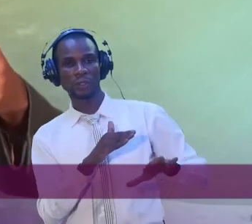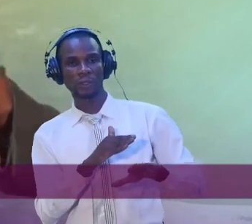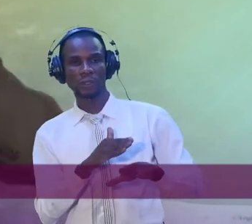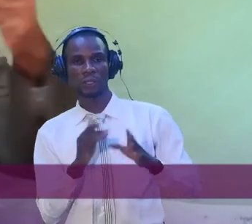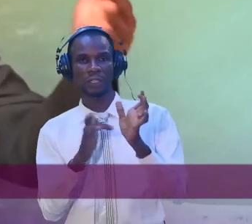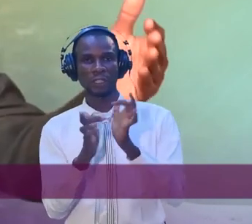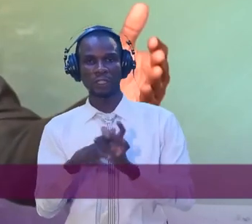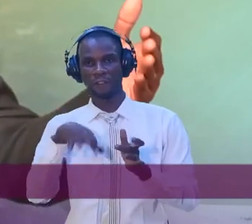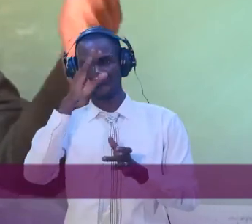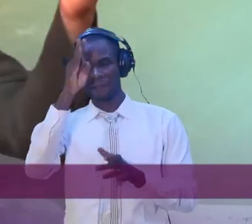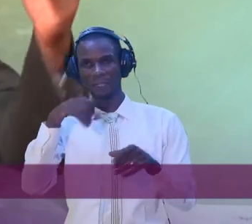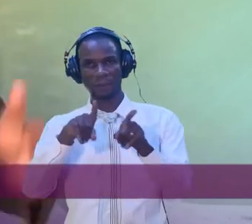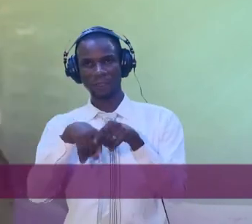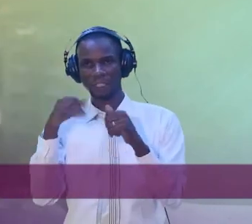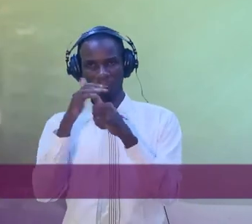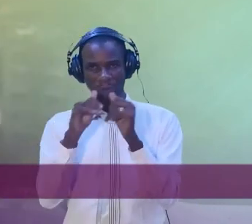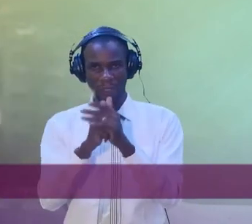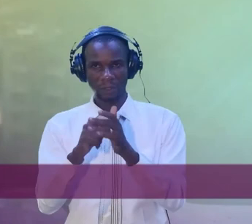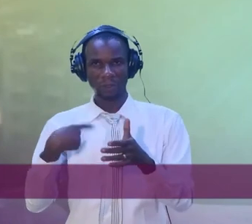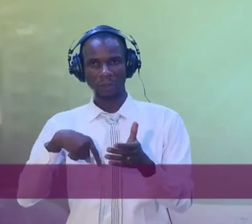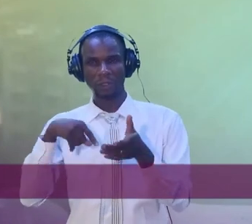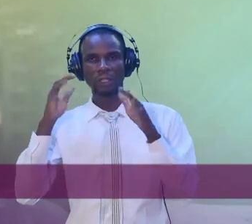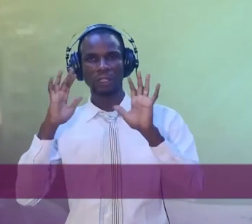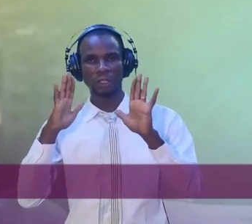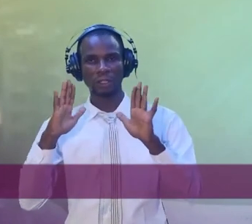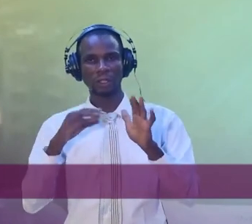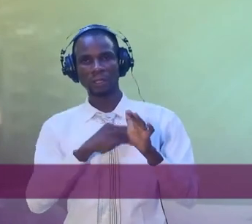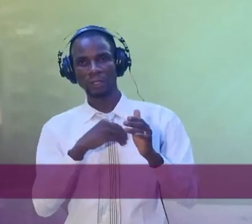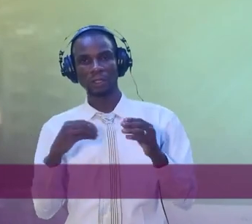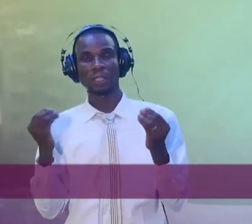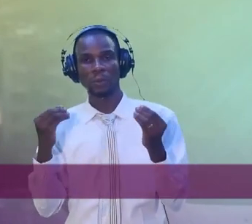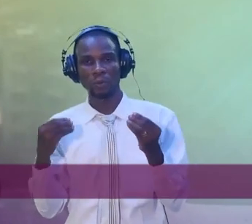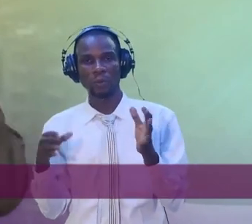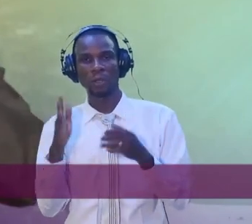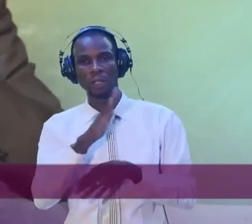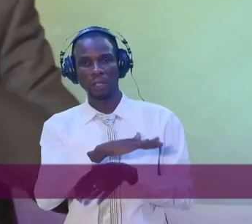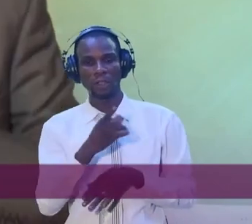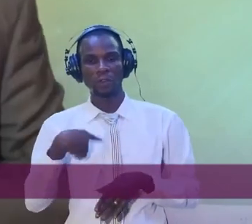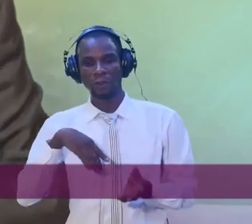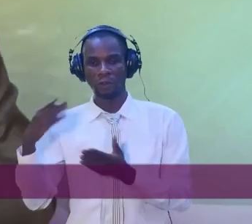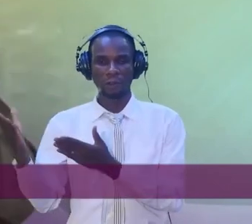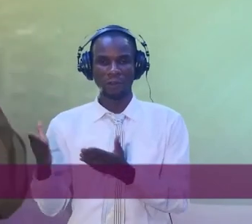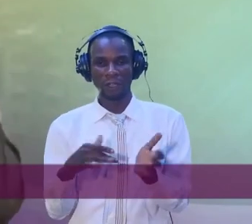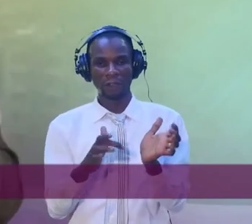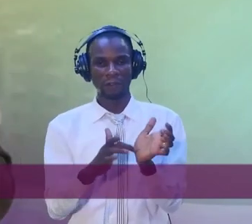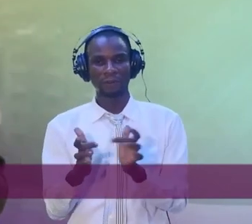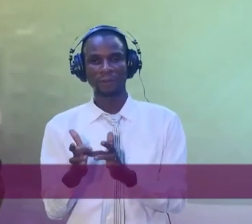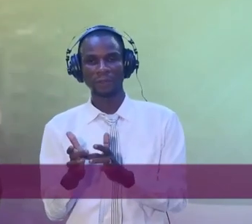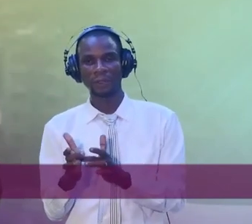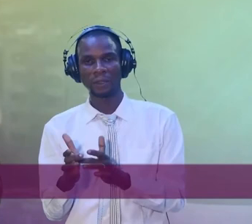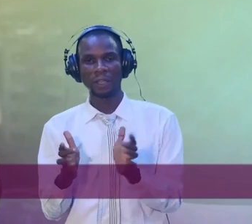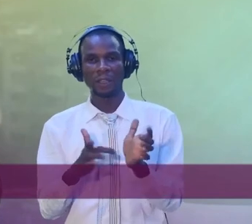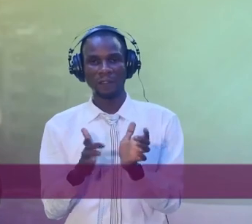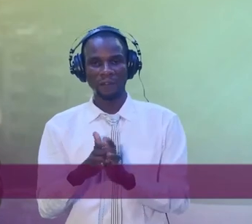Ikiwa unakiri makosa na dhambi zako, Yesu ni mwenye haki akusamee na kutakasa maovu yako yote. Ndio